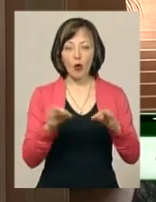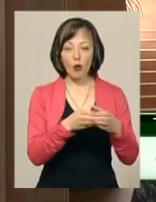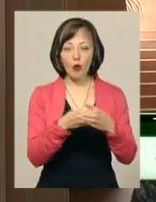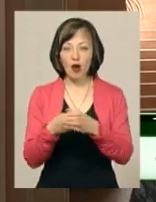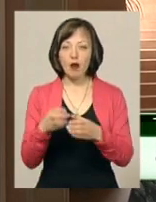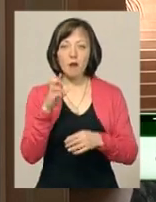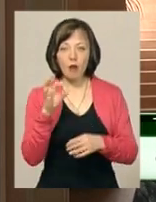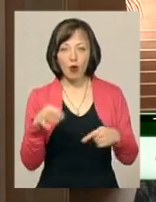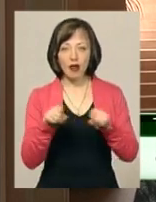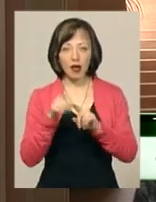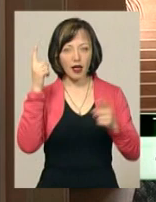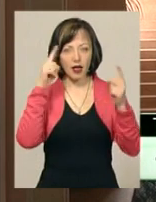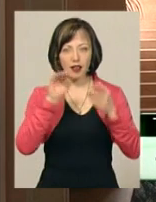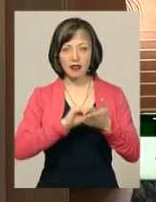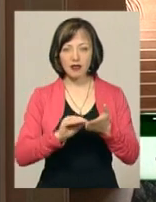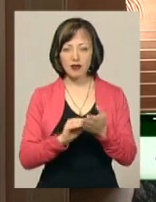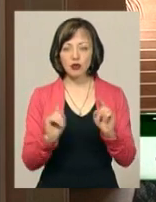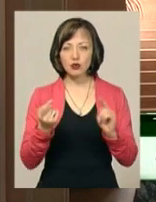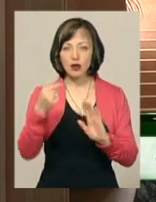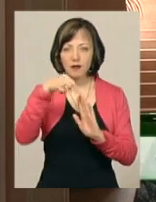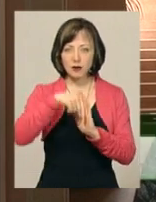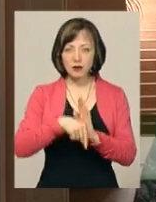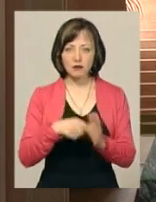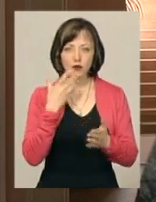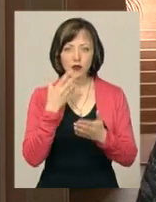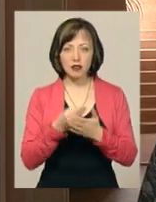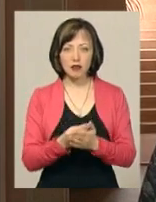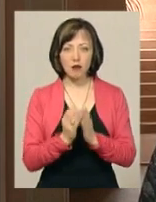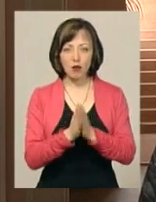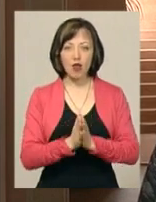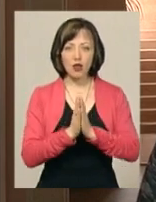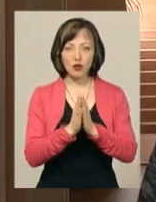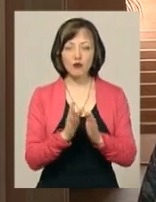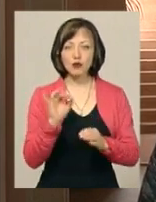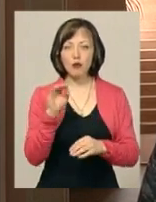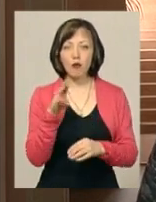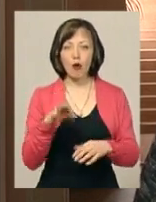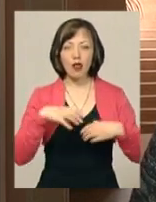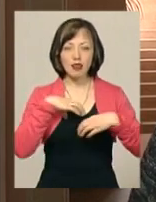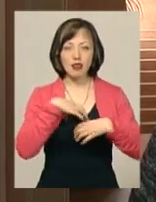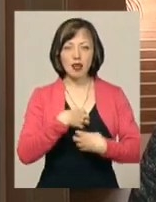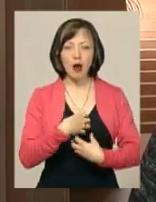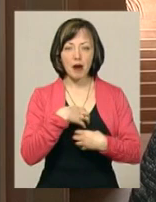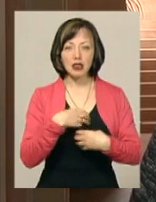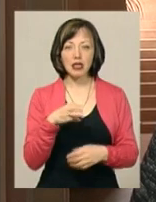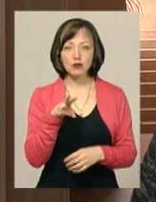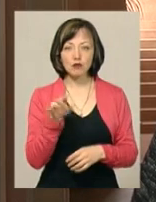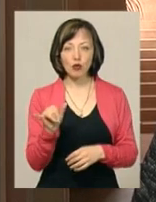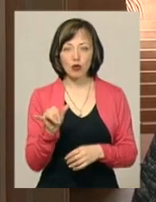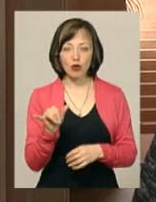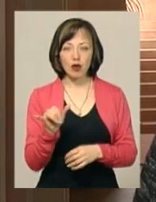твір, який дуже глибокий свій по своєму змісту, по своїй молитовності, по драматизму, про